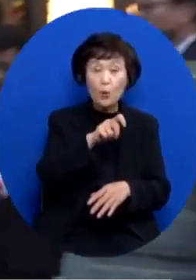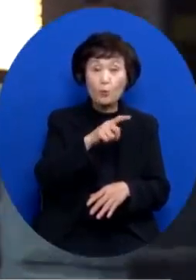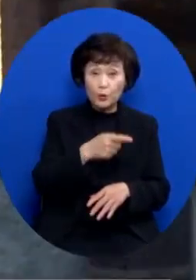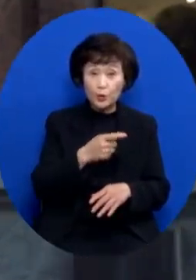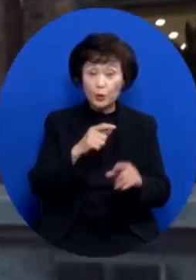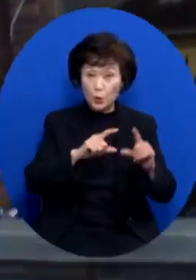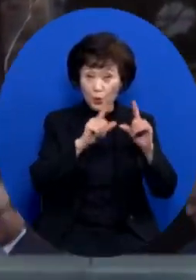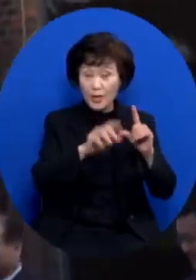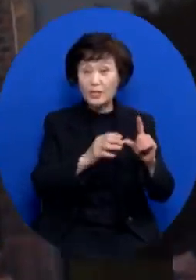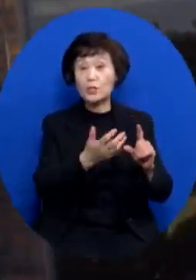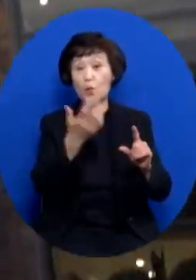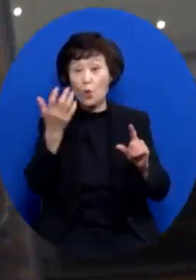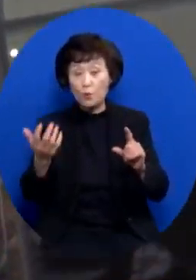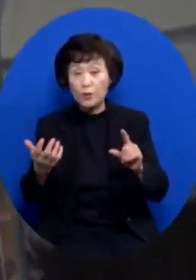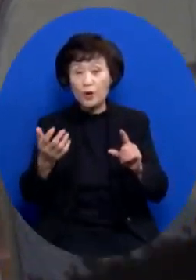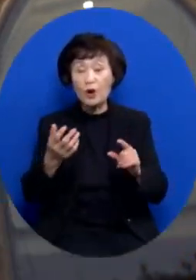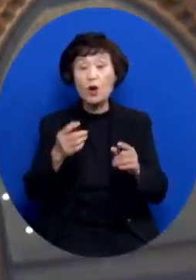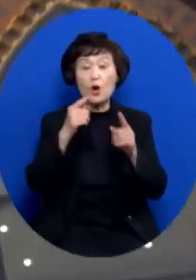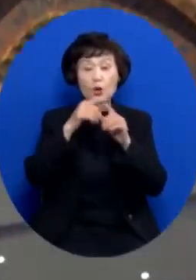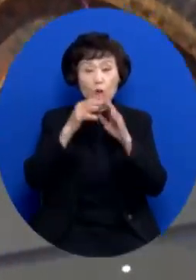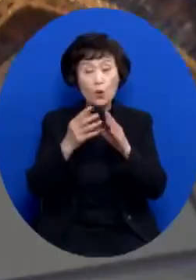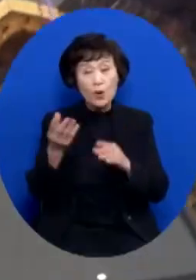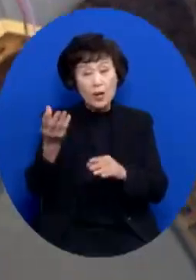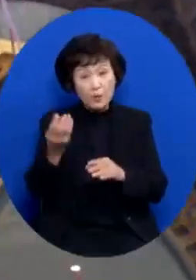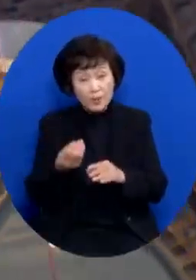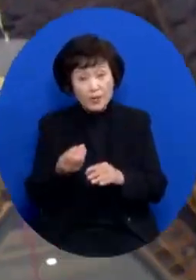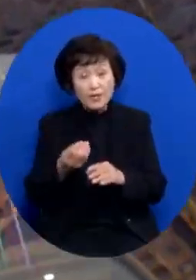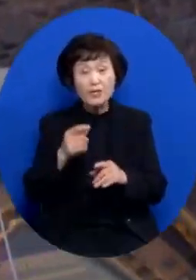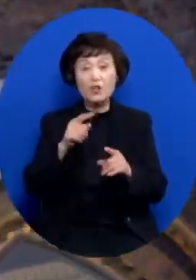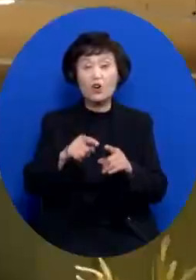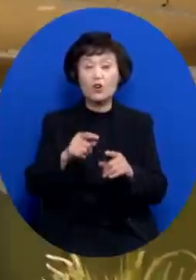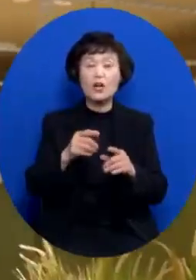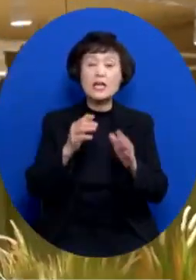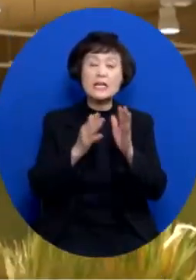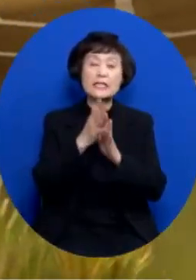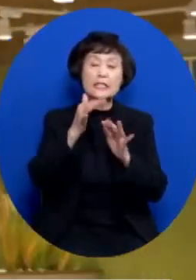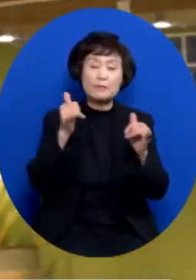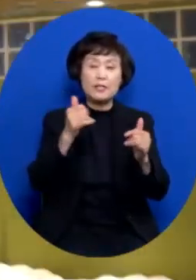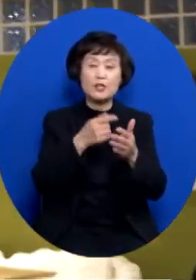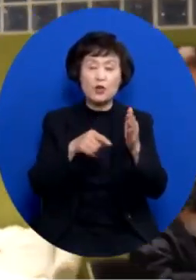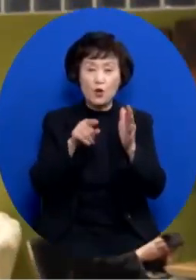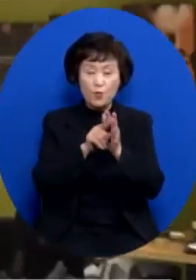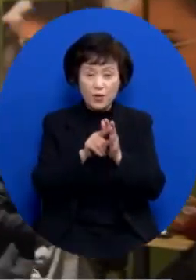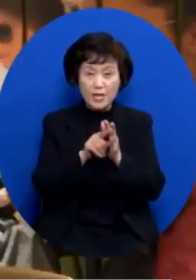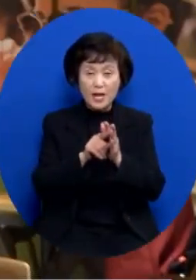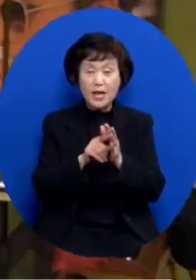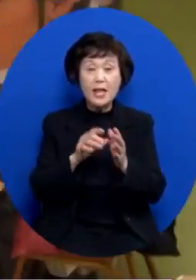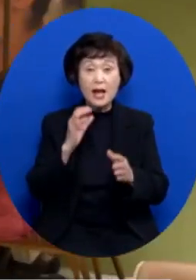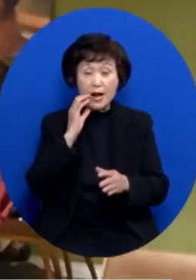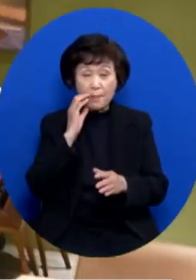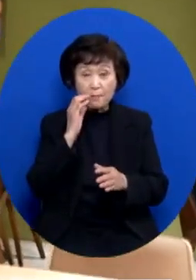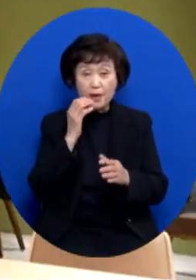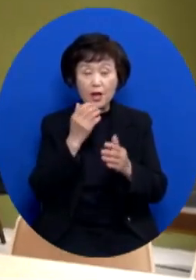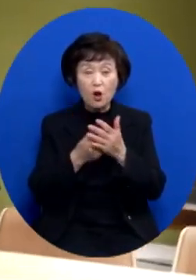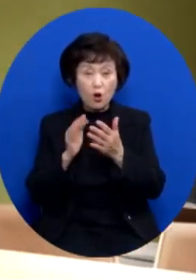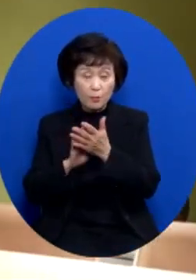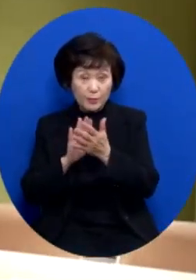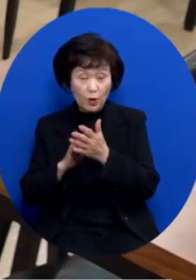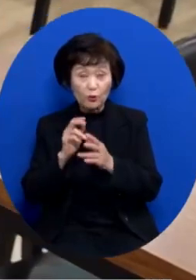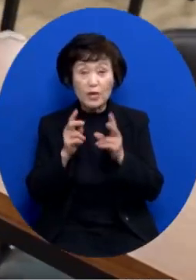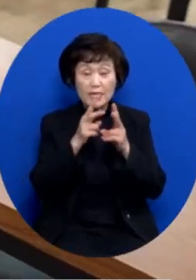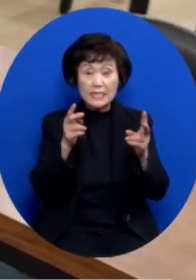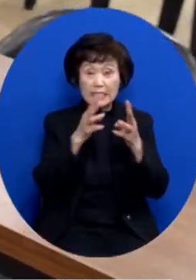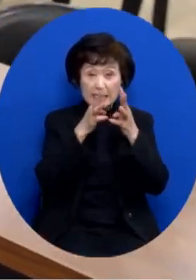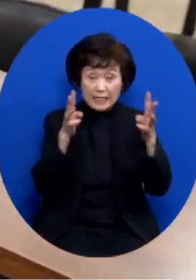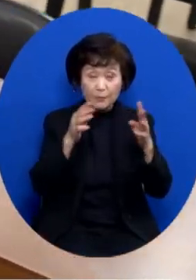보문교회는 교회 일부를 근린 시설로 용도 변경해 시민을 위한 카페로 리모델링을 진행했으며 2층과 3층을 성도를